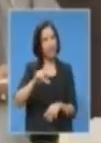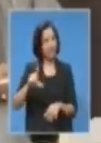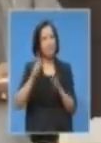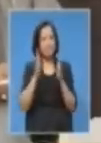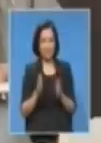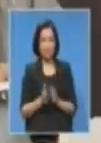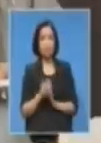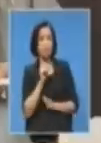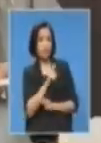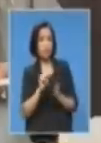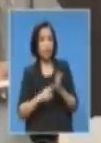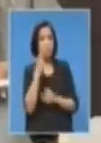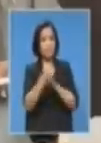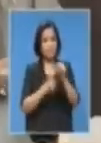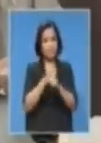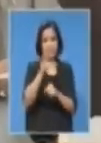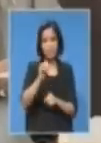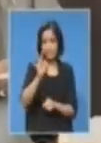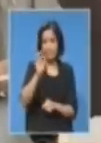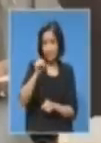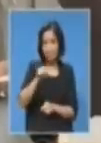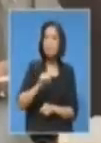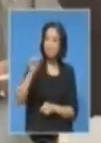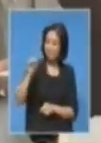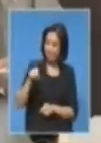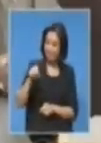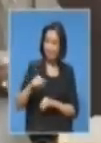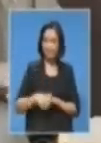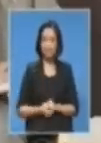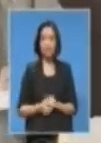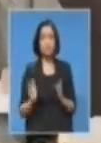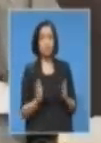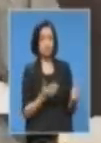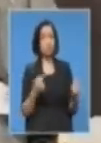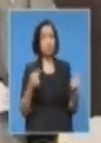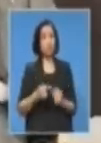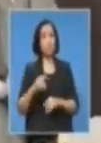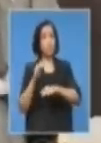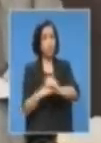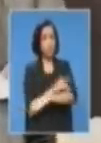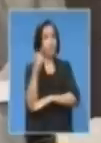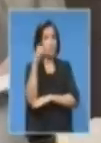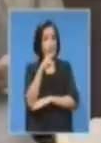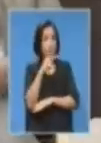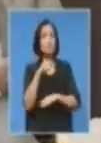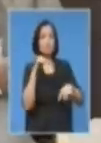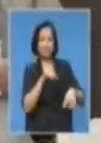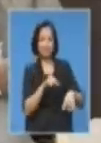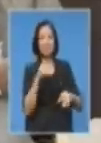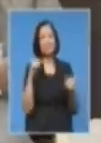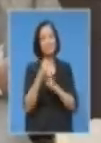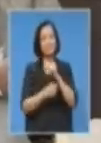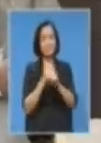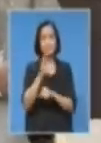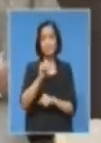งมือได้ในปี59เหมือนกัน ประมาณปี59ครับผม ครับท่านผู้ชมครับก็แปลว่าทางสุวรรณภูมิเนี่ยนะครับปี59เนี่ย